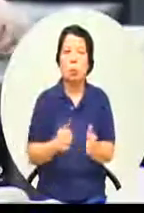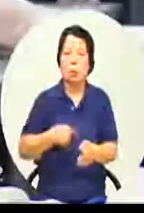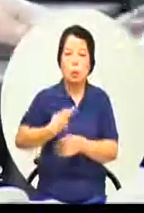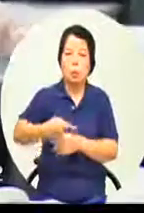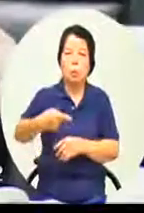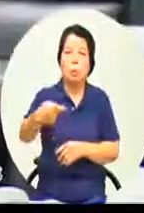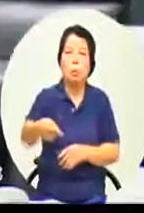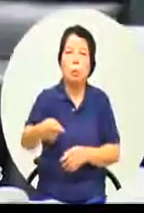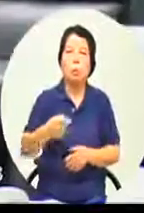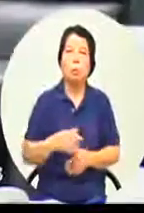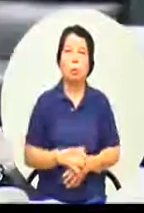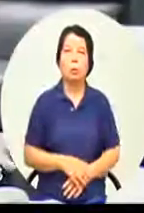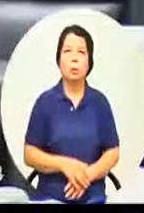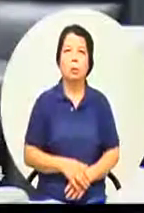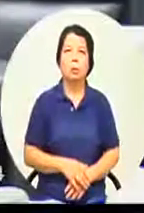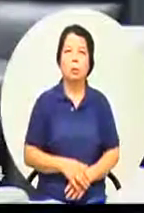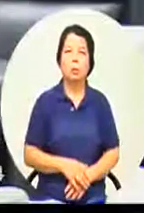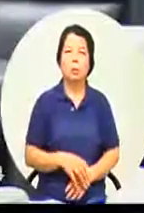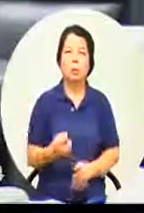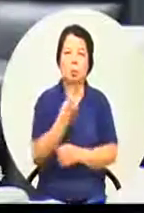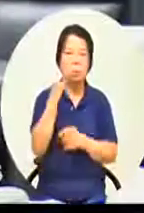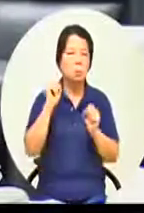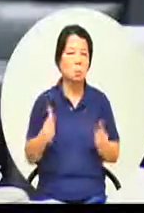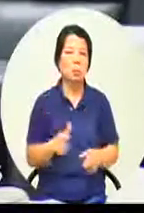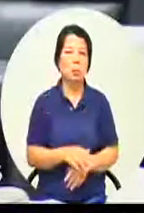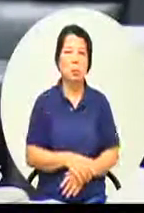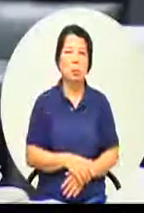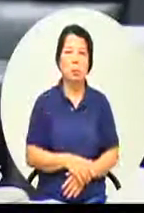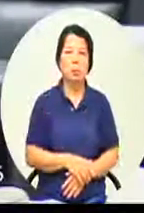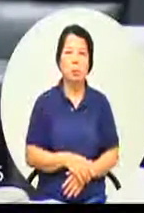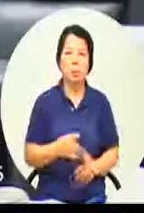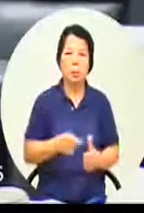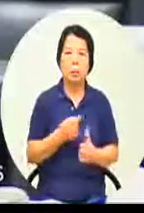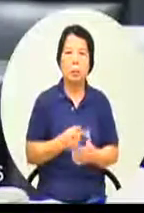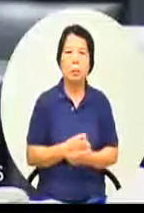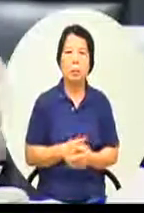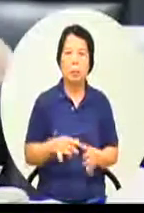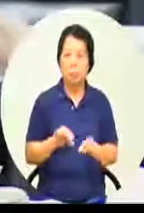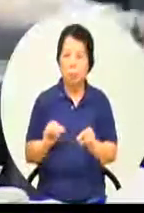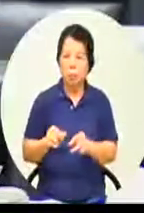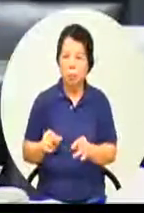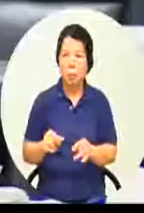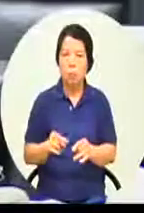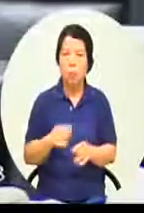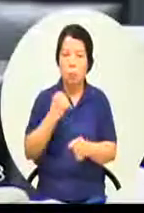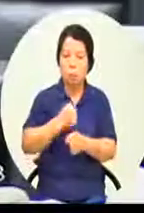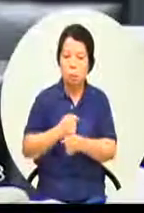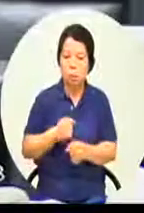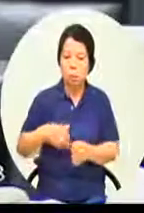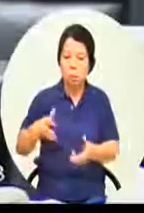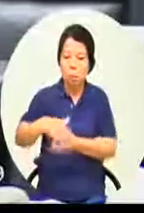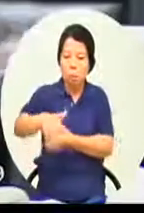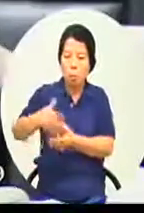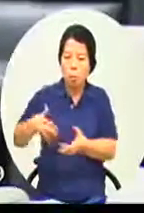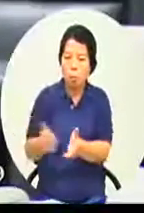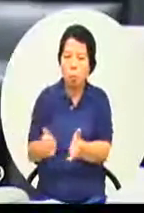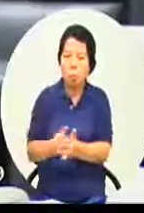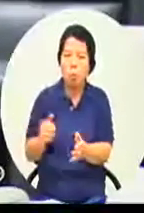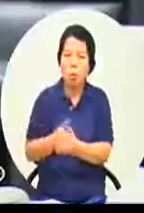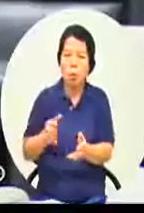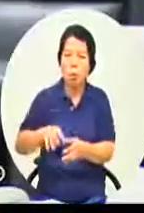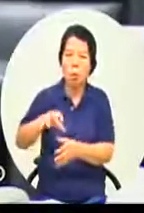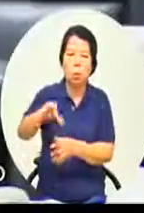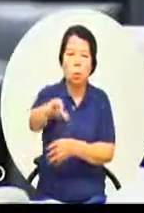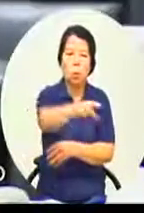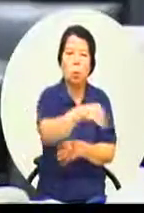程就一直接着下去。可是我发现你们不是这么做诶，恁是规个靠卡拢挖，50张拢挖诶，然后挖了，他阁